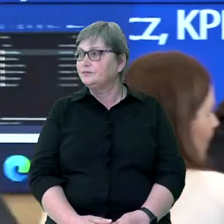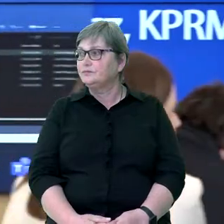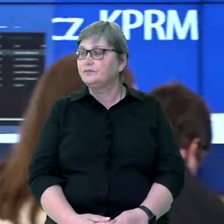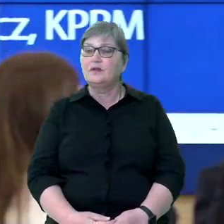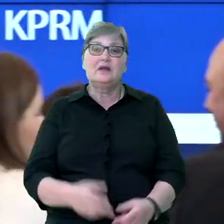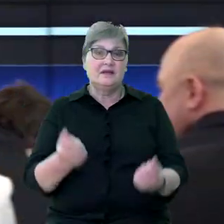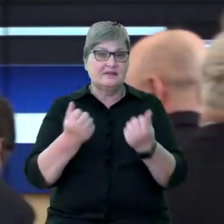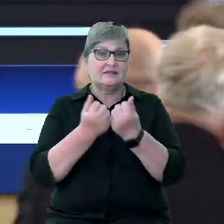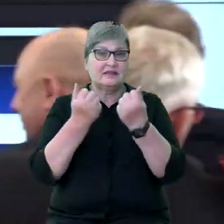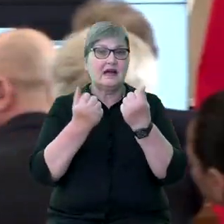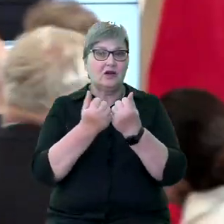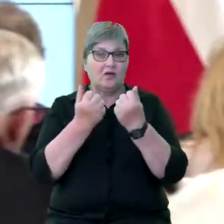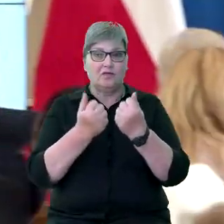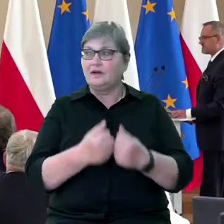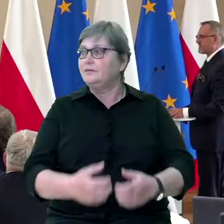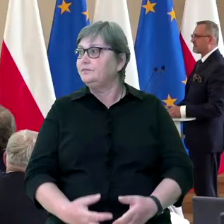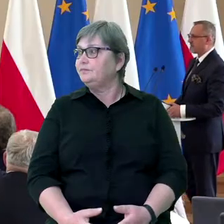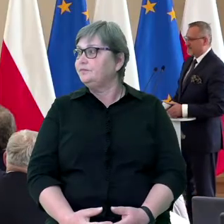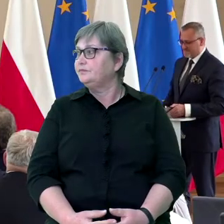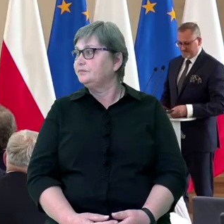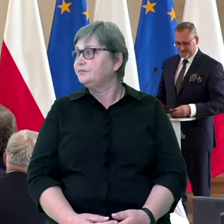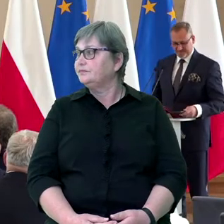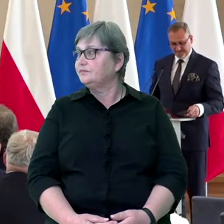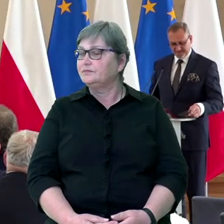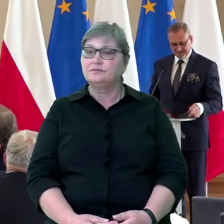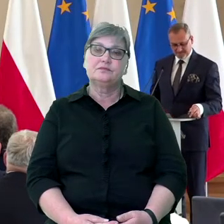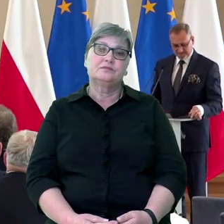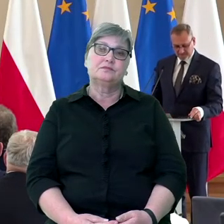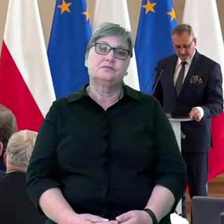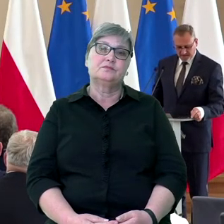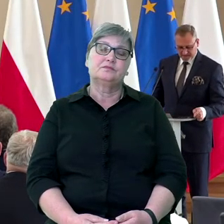Jagiellońskiego w Krakowie. Oddaję głos.